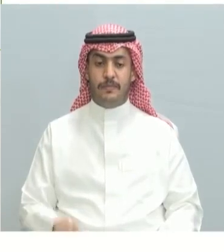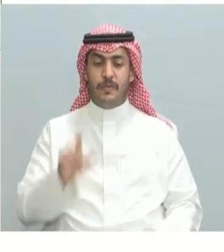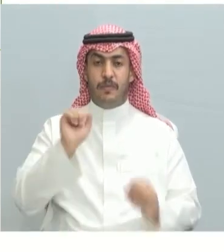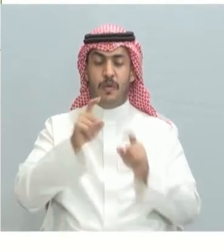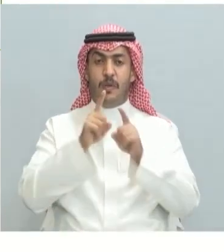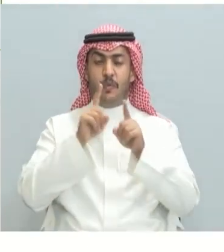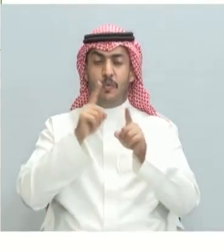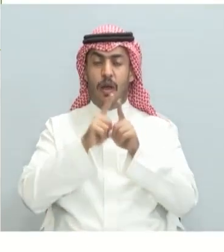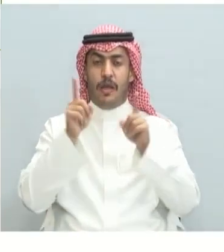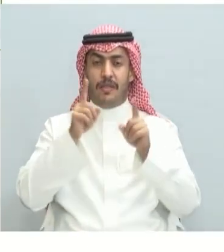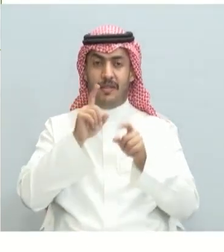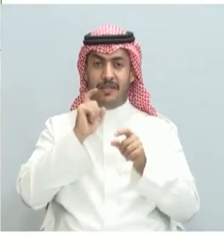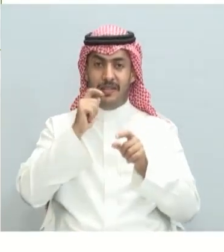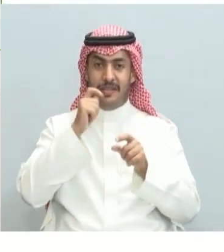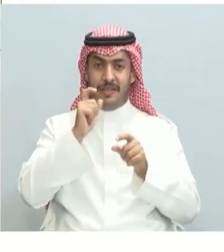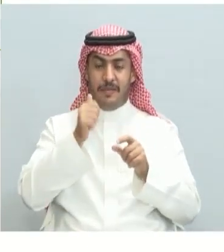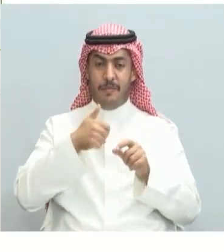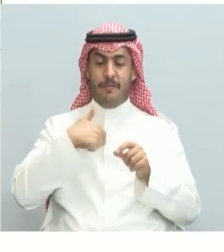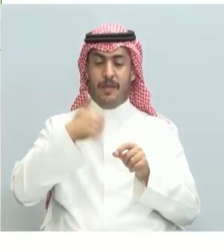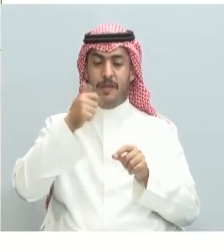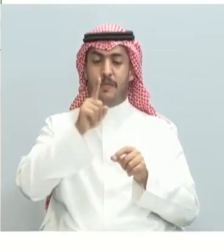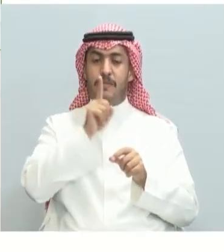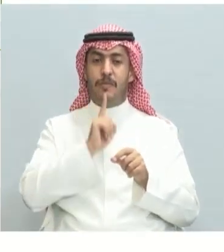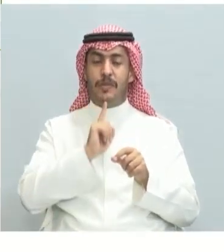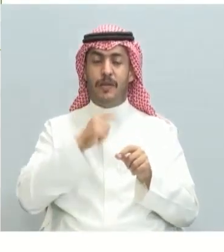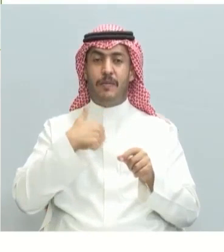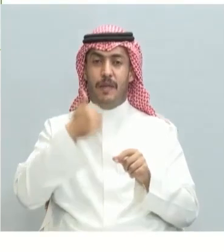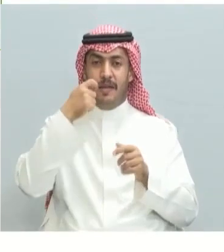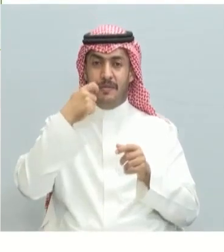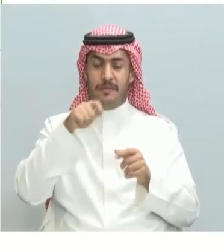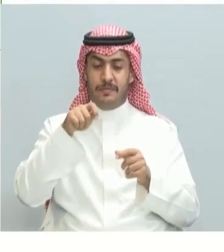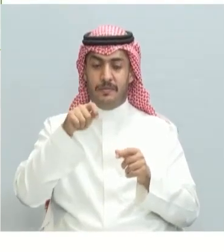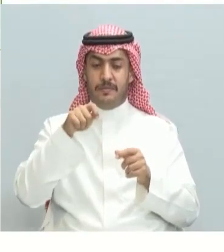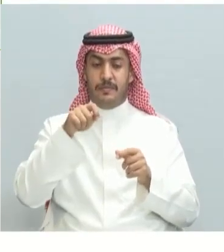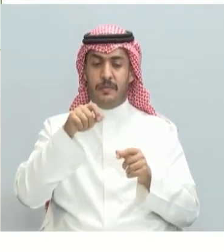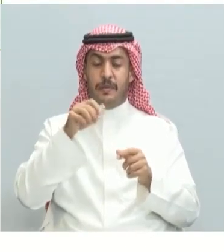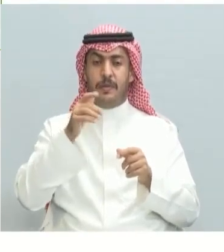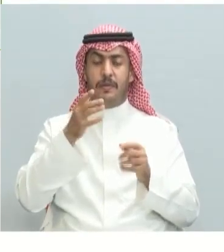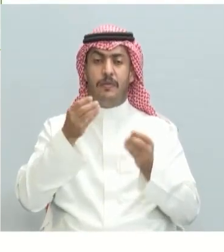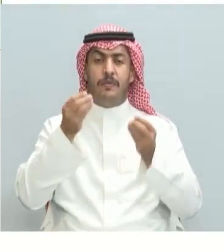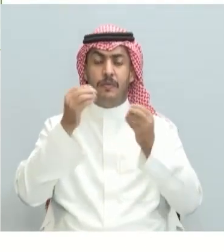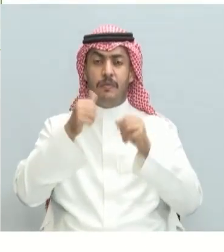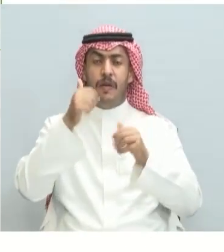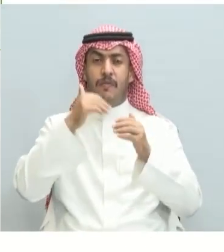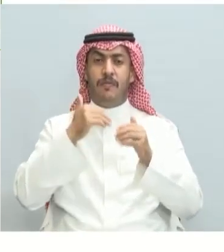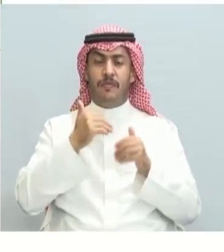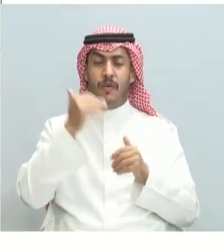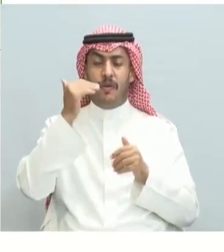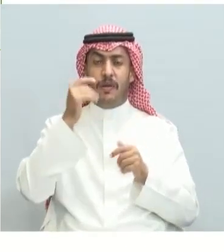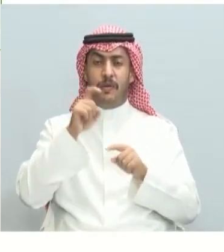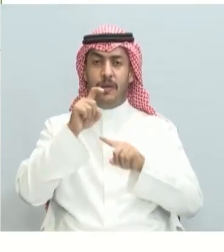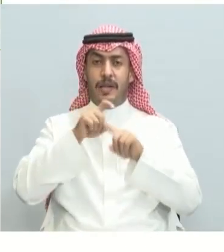اطول مده استحقاق اذا هنا مده اطول مده استحقاق تحمل اعلى